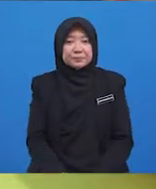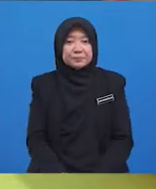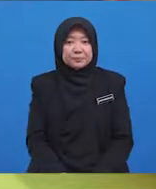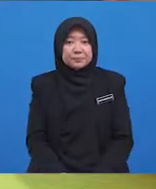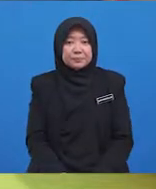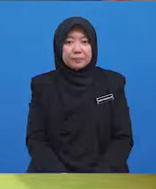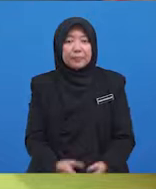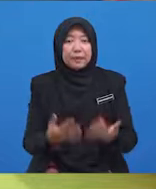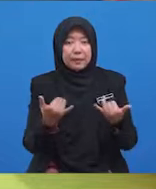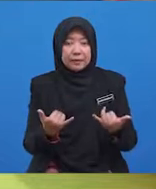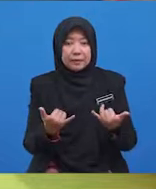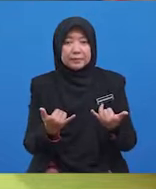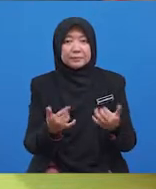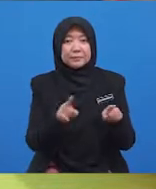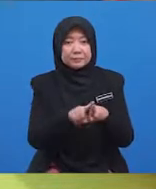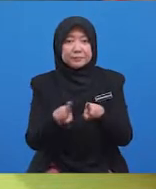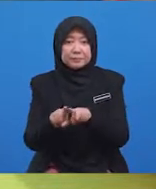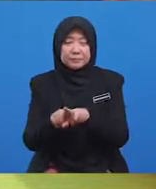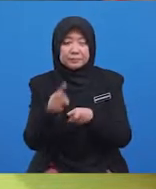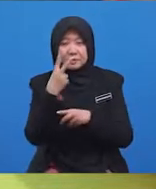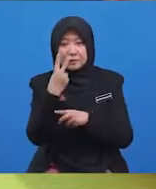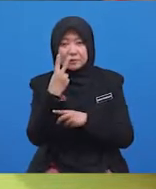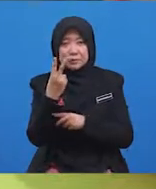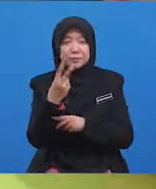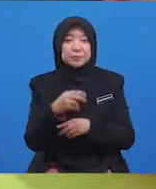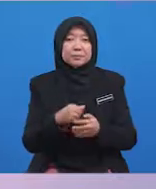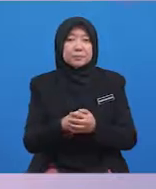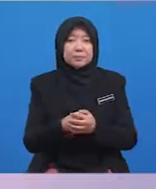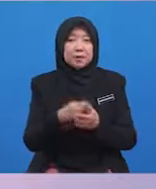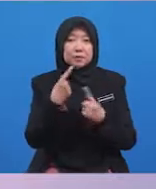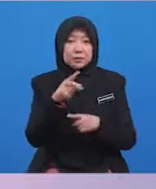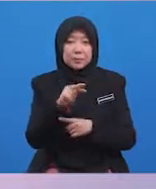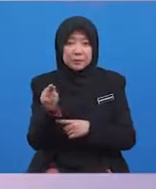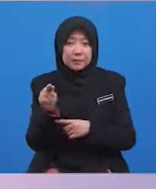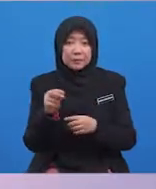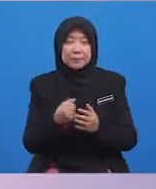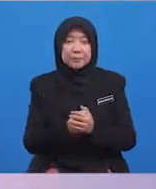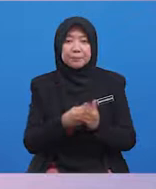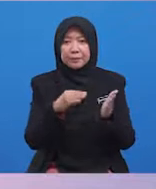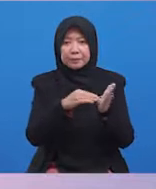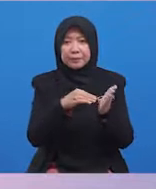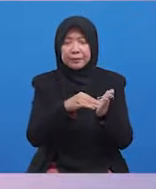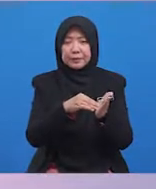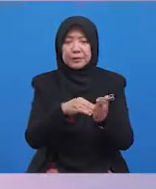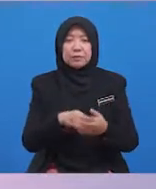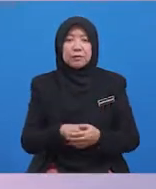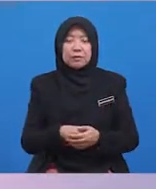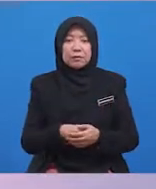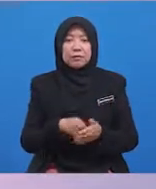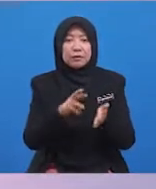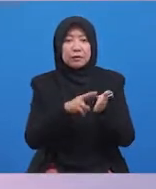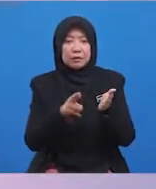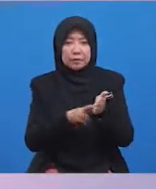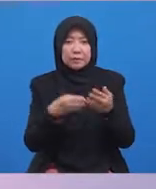Sekarang, jom kita sama-sama menyemak jawapan. Bilangan rangkap pantun ini ialah 7